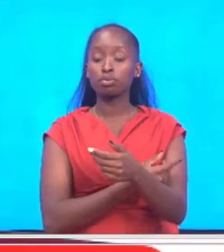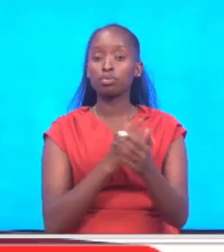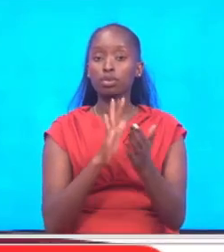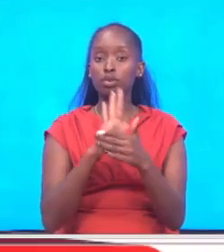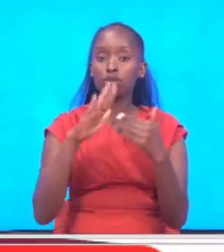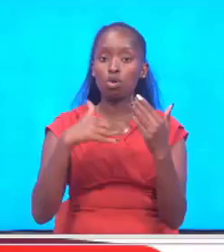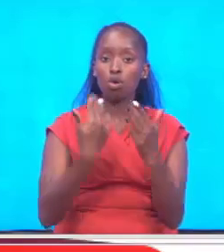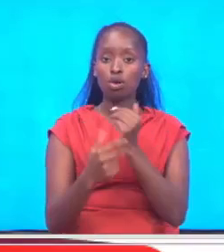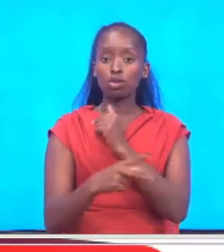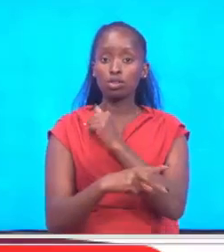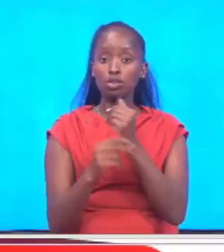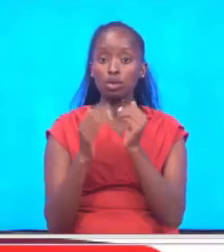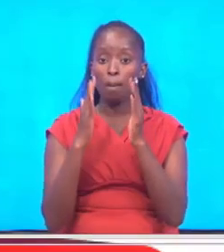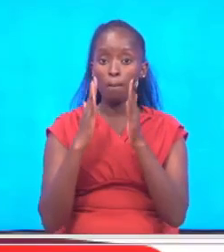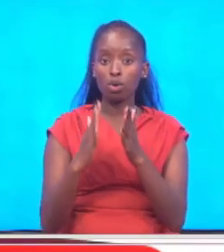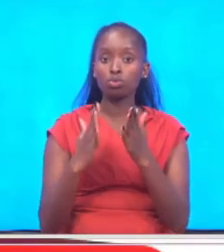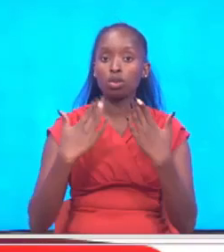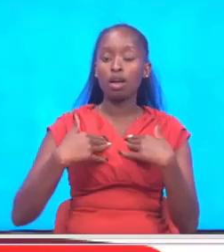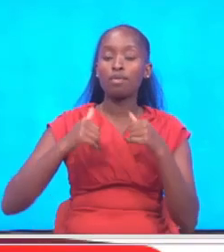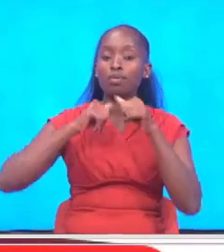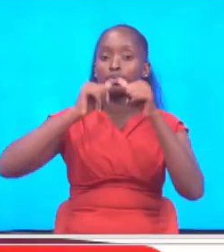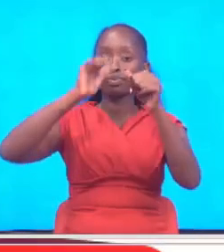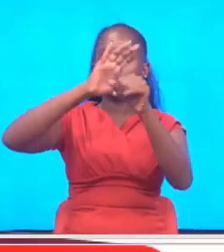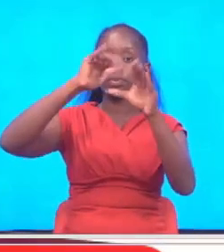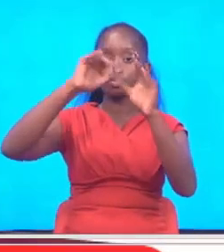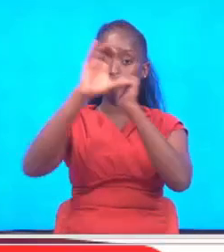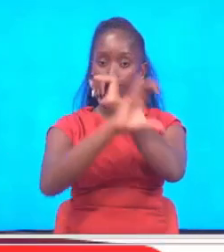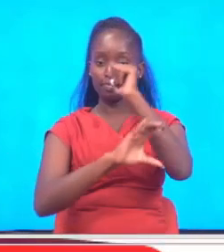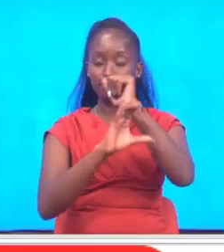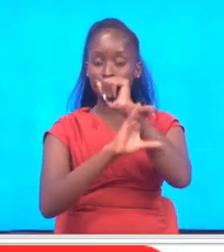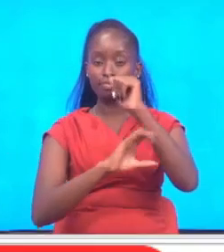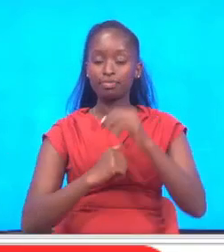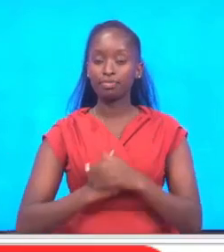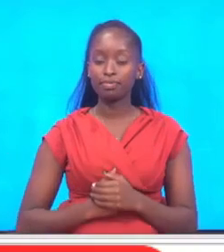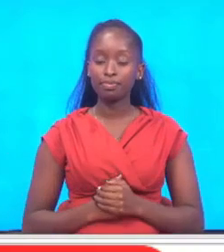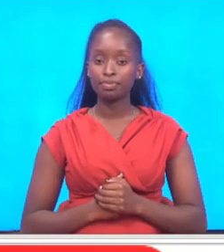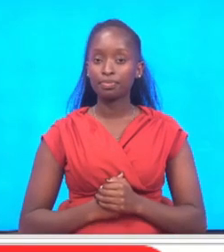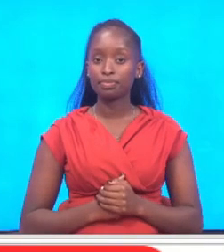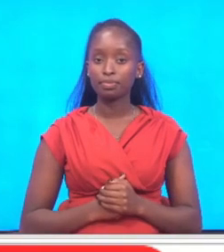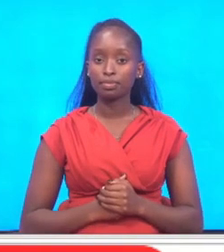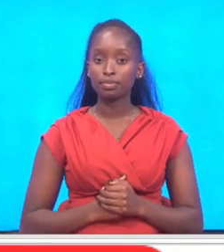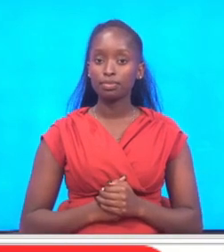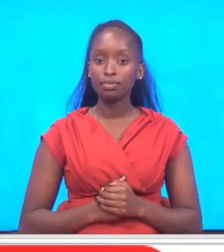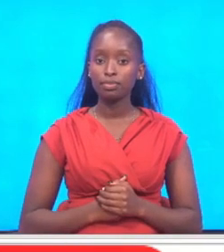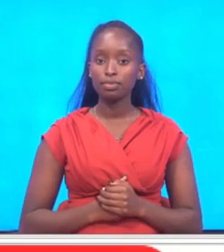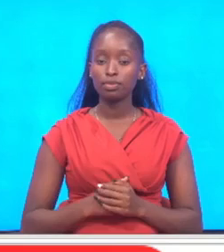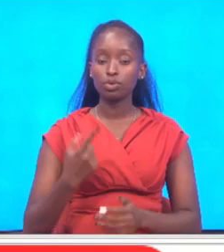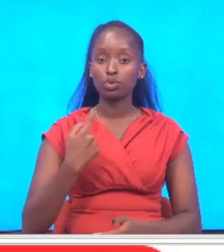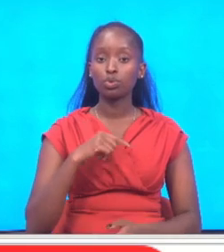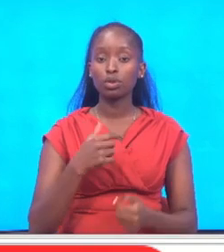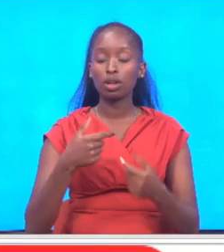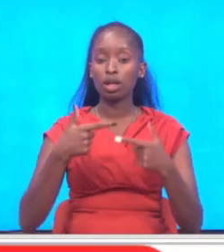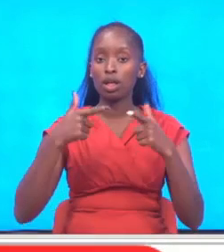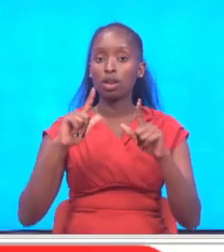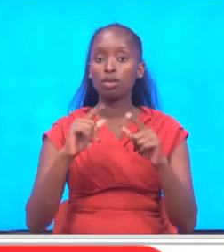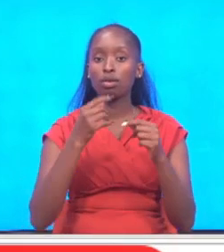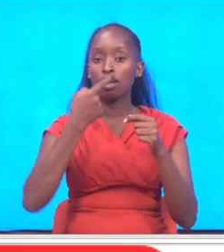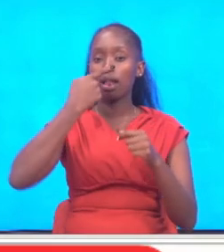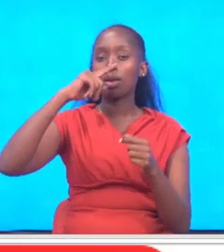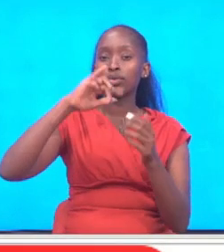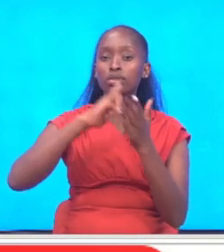wanadamu imekithiri nchini, kama kisewa Emory anavyotuarifu. And so we are now delighted to announce the release